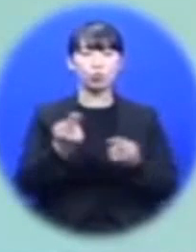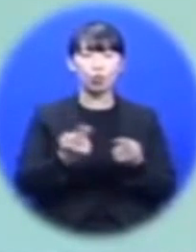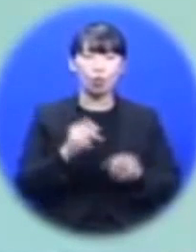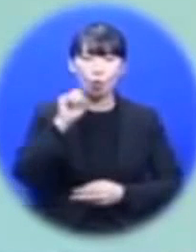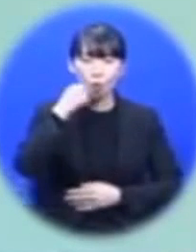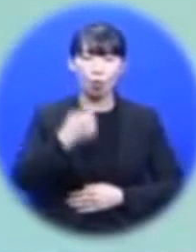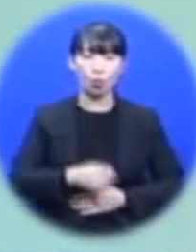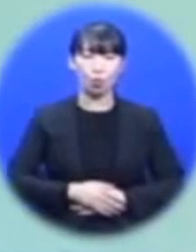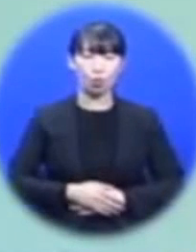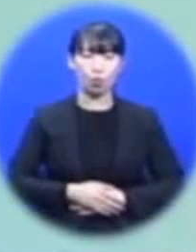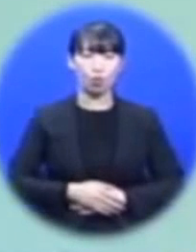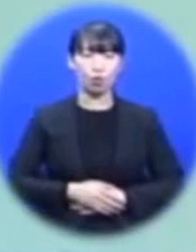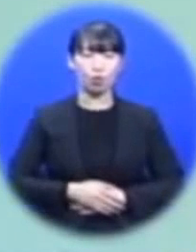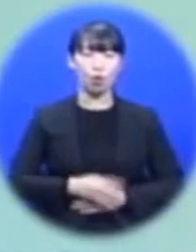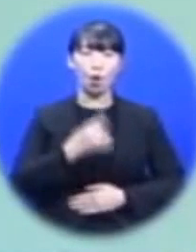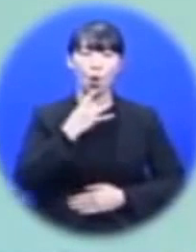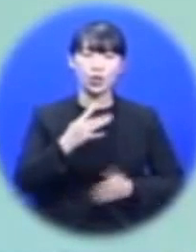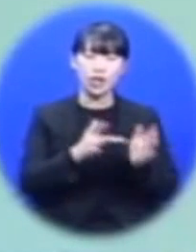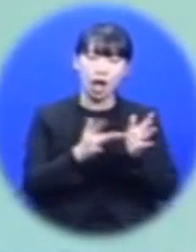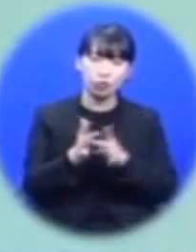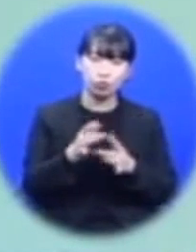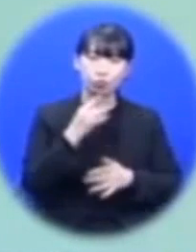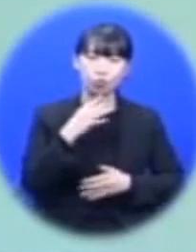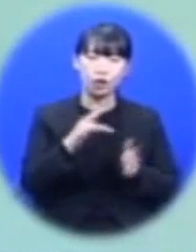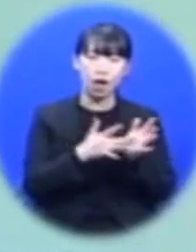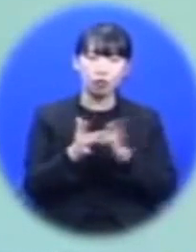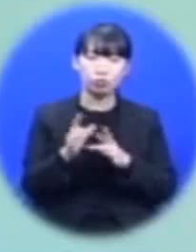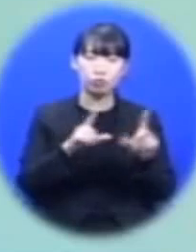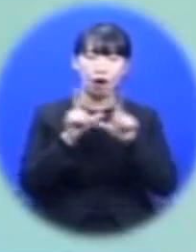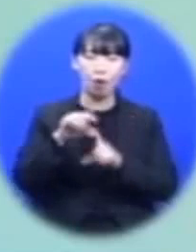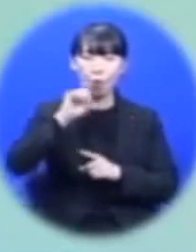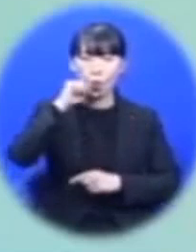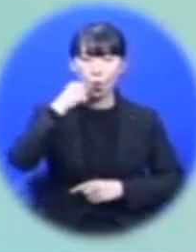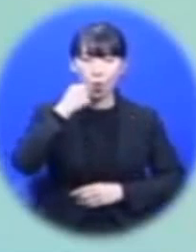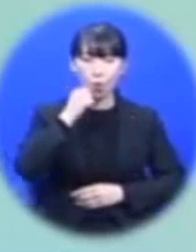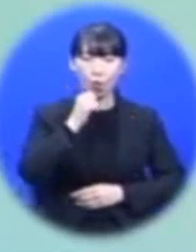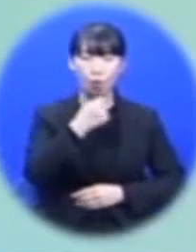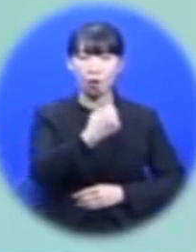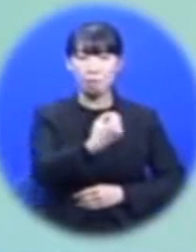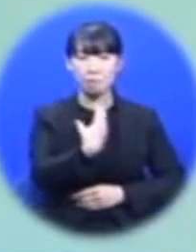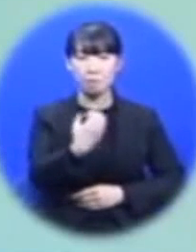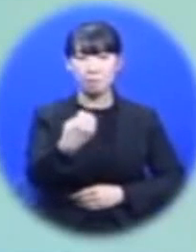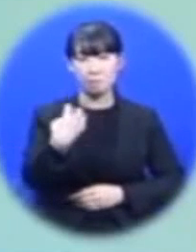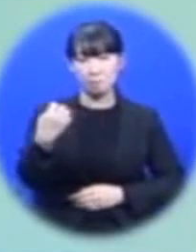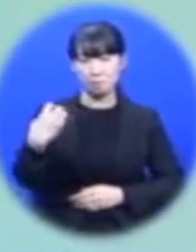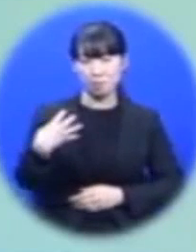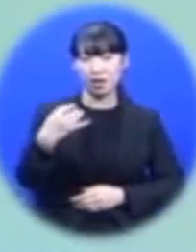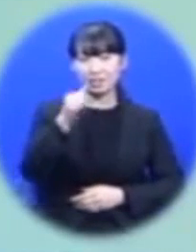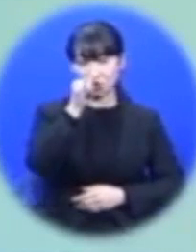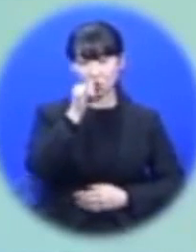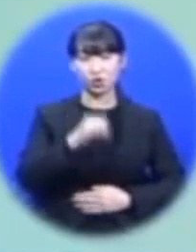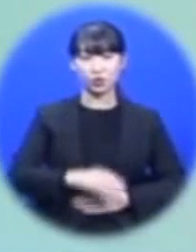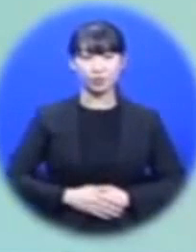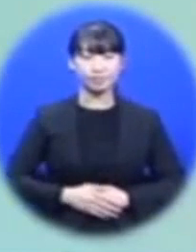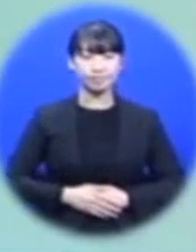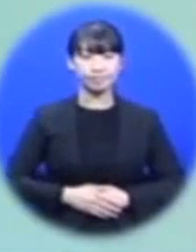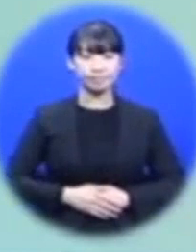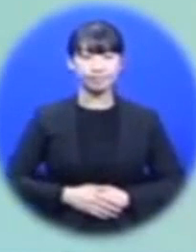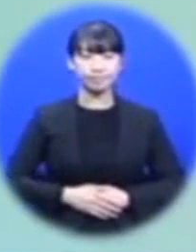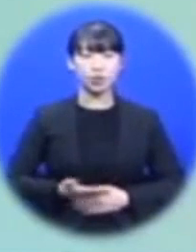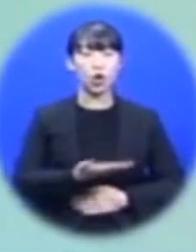예수 직 예수 어떻게 그렇게 살아요 그렇게 말씀하실 분들이 계실 겁니다